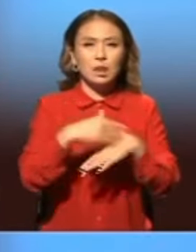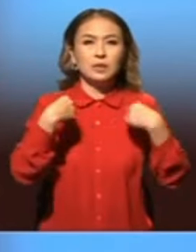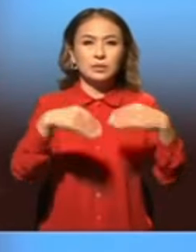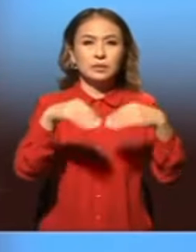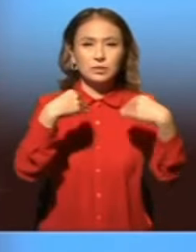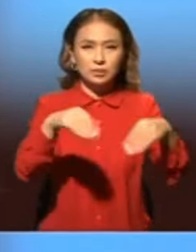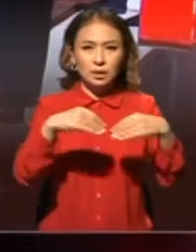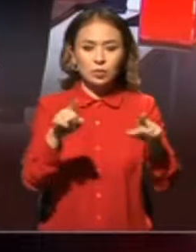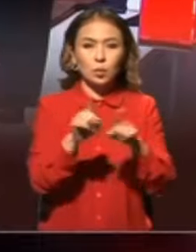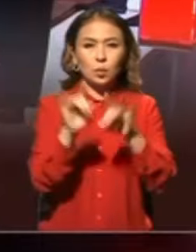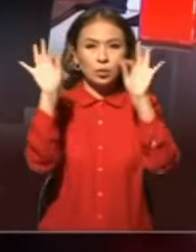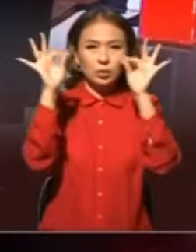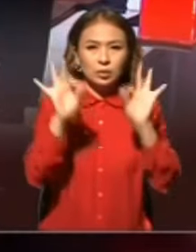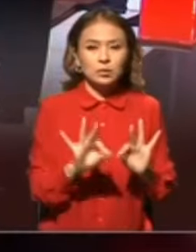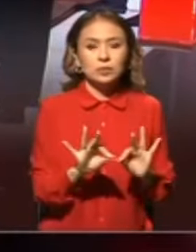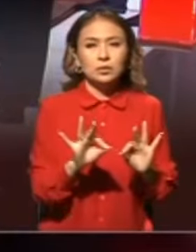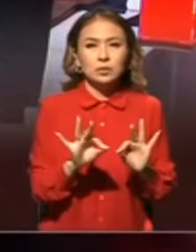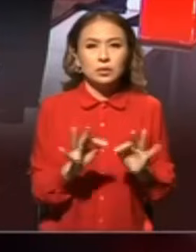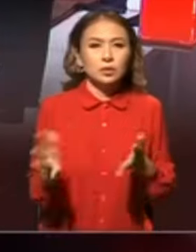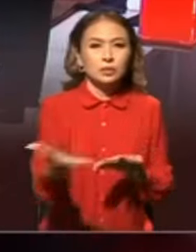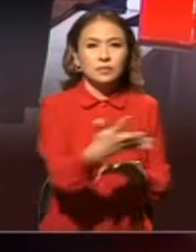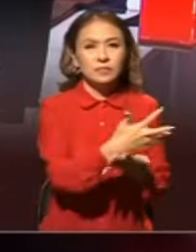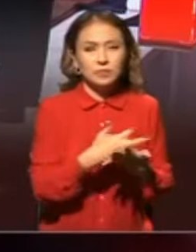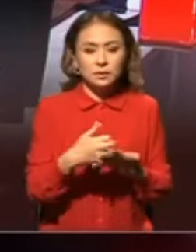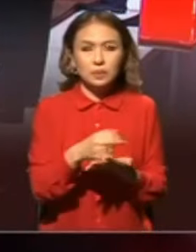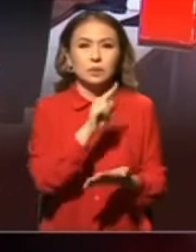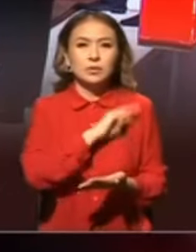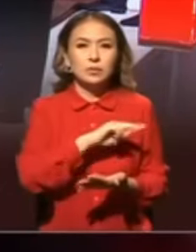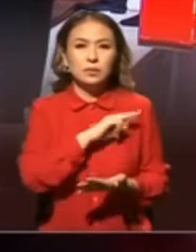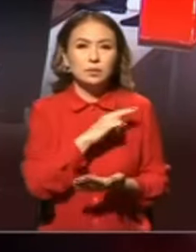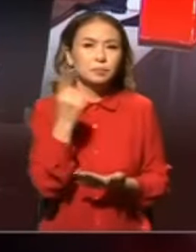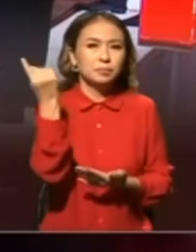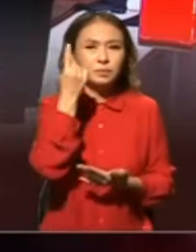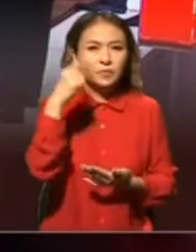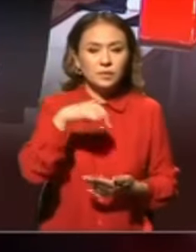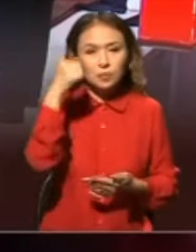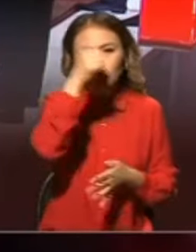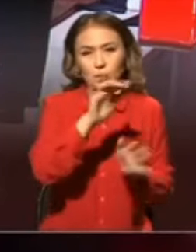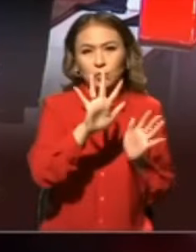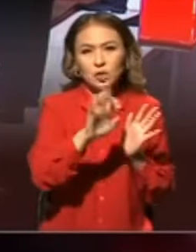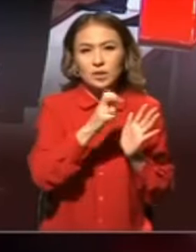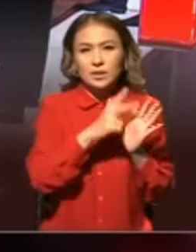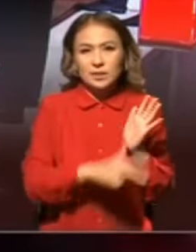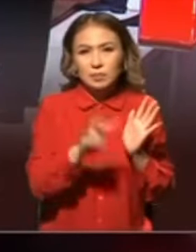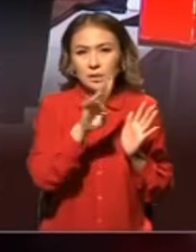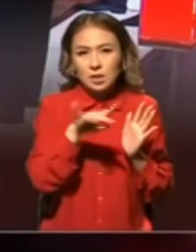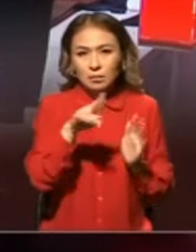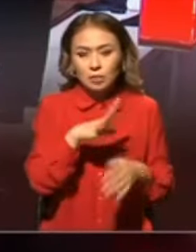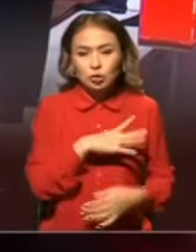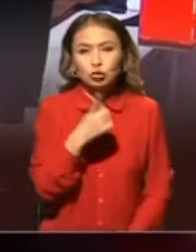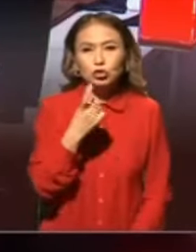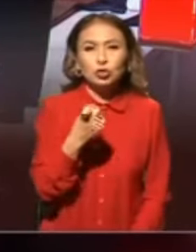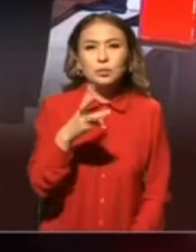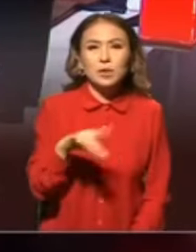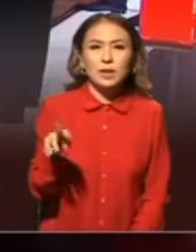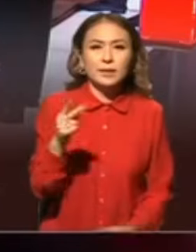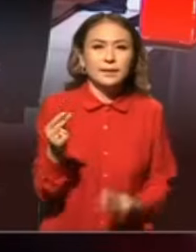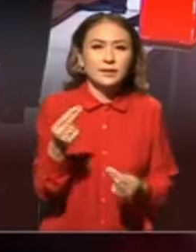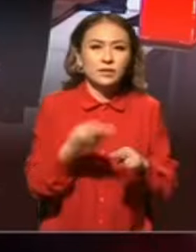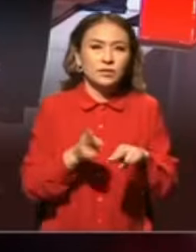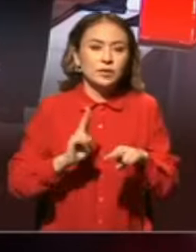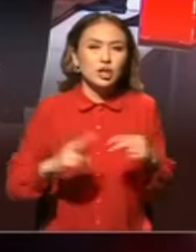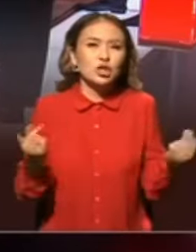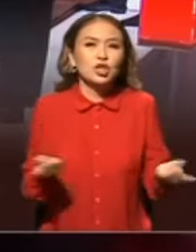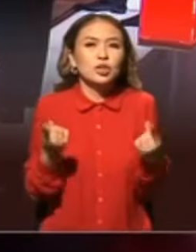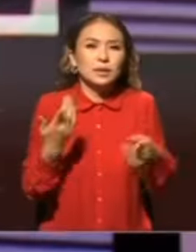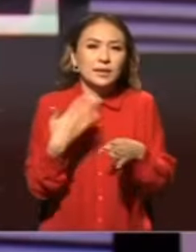жұмыстарын және күзгі жиын терім жұмыстарына биыл бірінші рет 580 миллиардқа жеткізілді. 100 миллиард теңге оның ішінде мынау